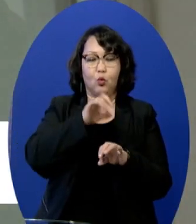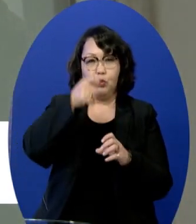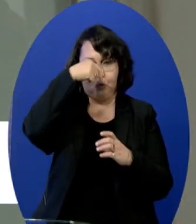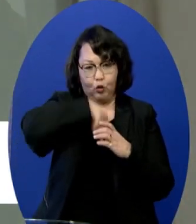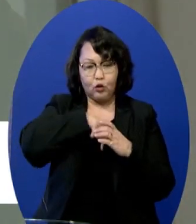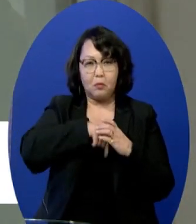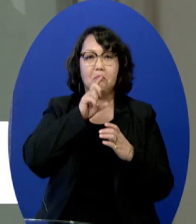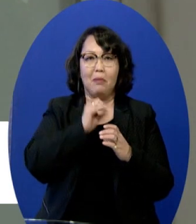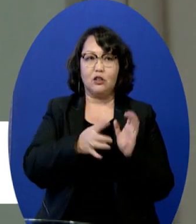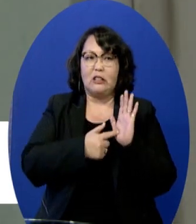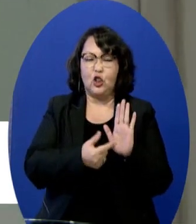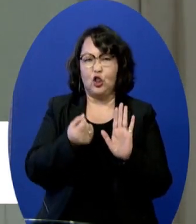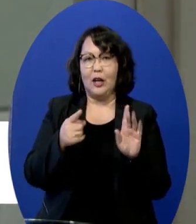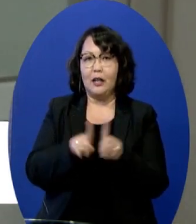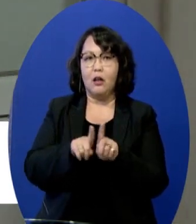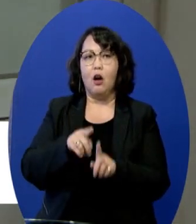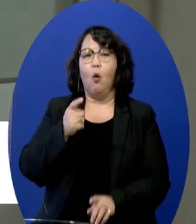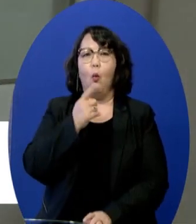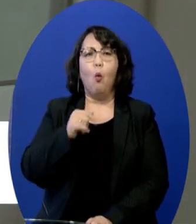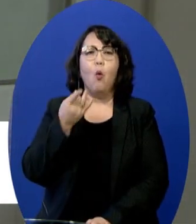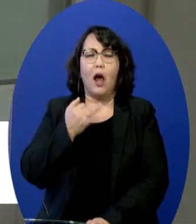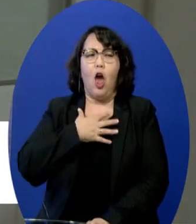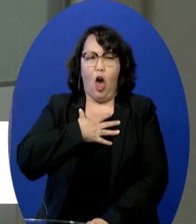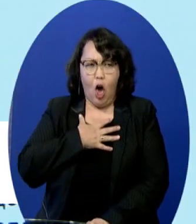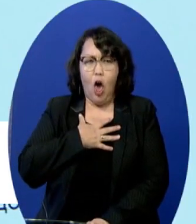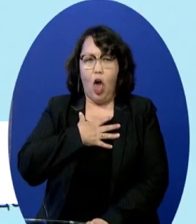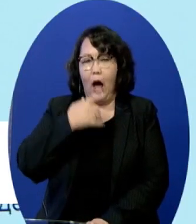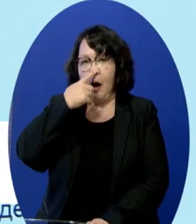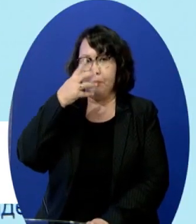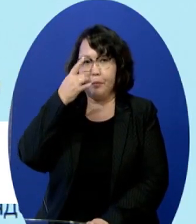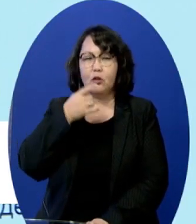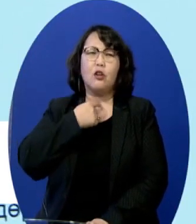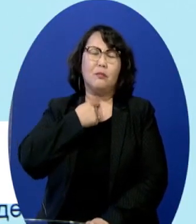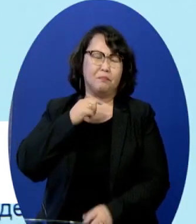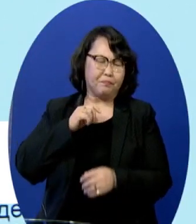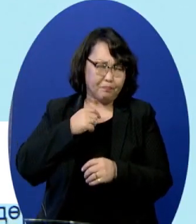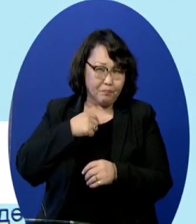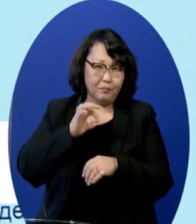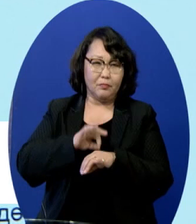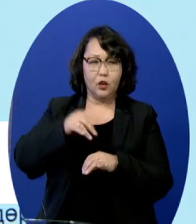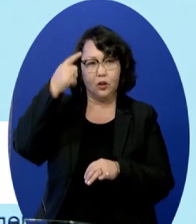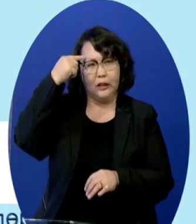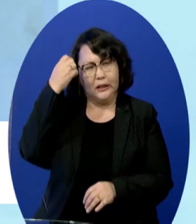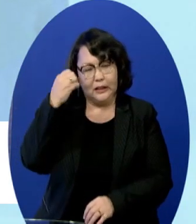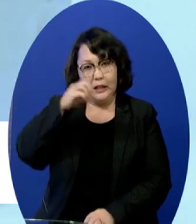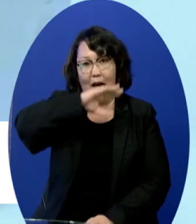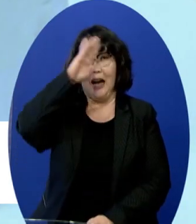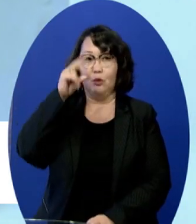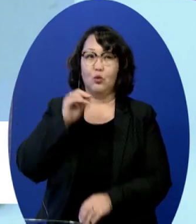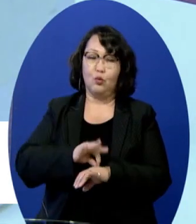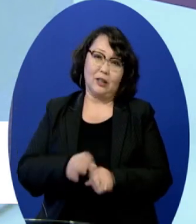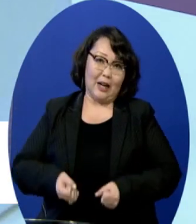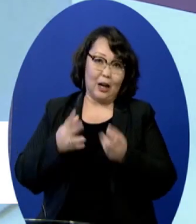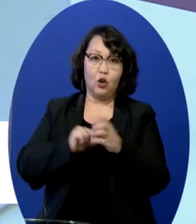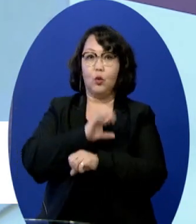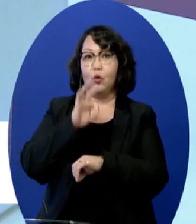яамныхан анхааруулж байна. Тухайлбал хуурай ханиалгах, хамар битүүрэх, хоолоо хөндүүрлэх, толгоо өвдөх, халуурах зэрэг зөөр илэрдэж байна. За